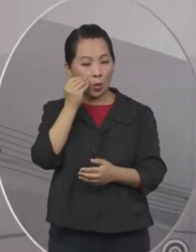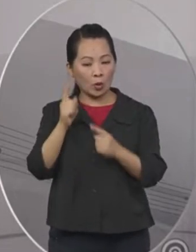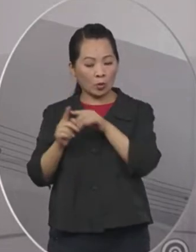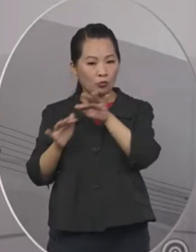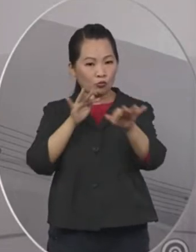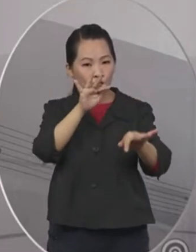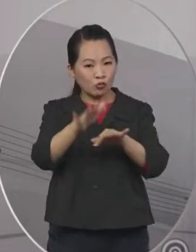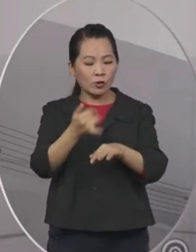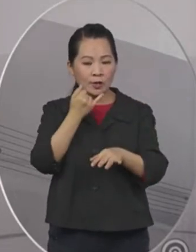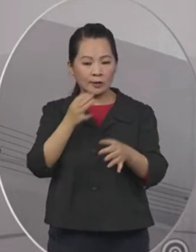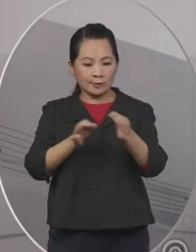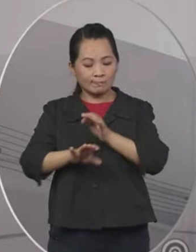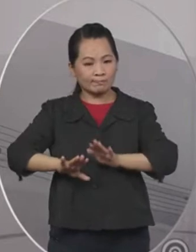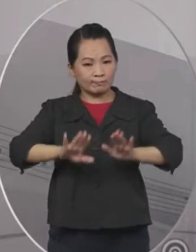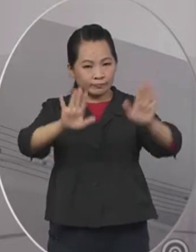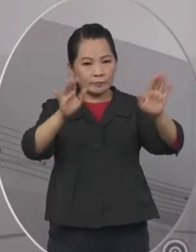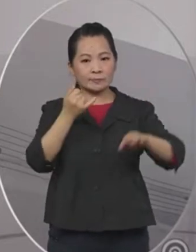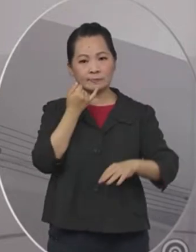方经济发展。